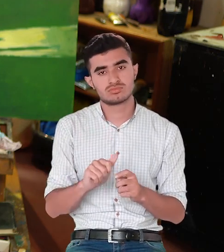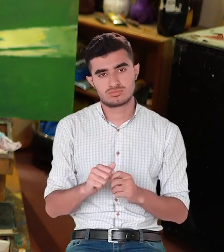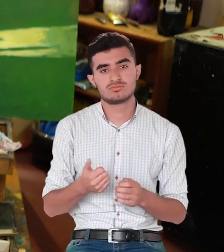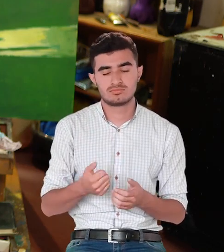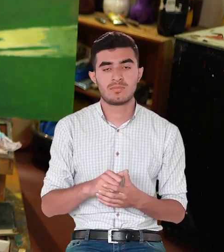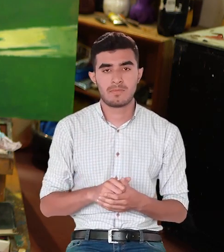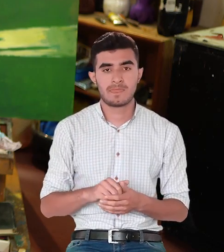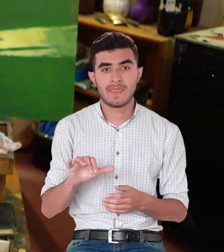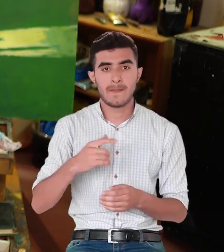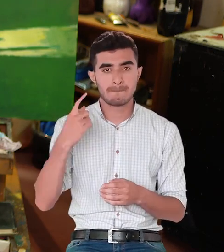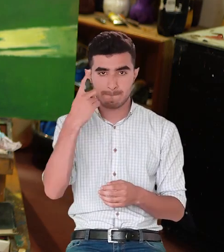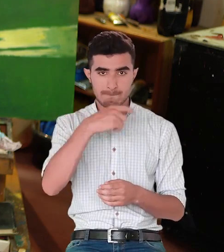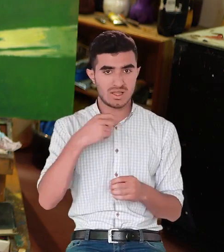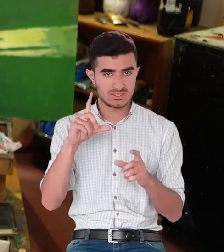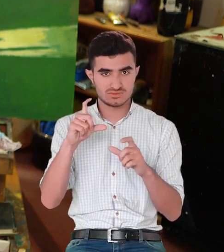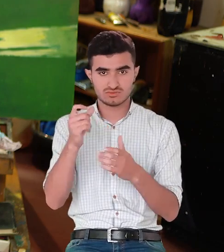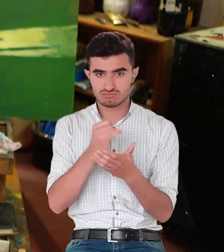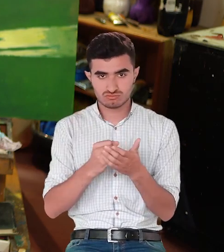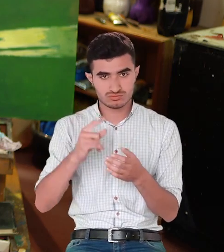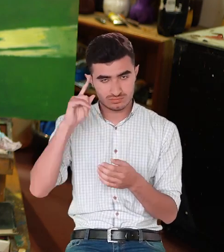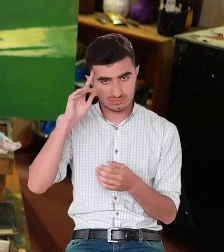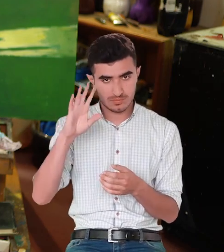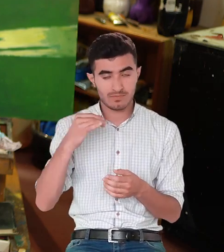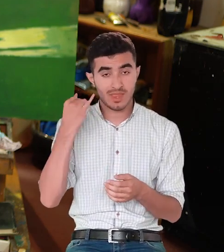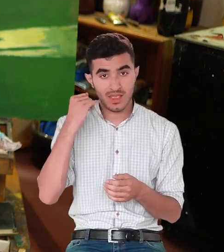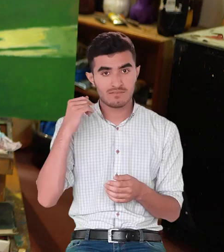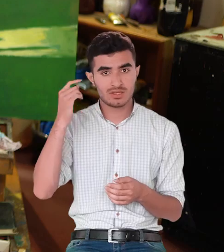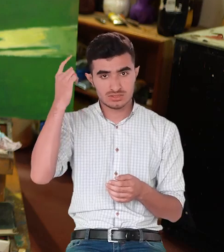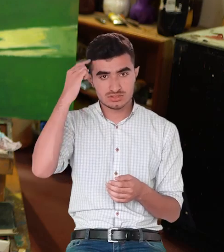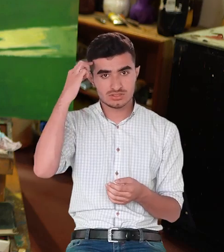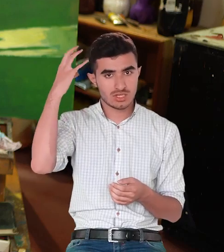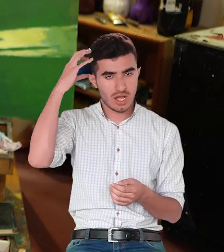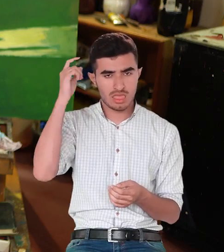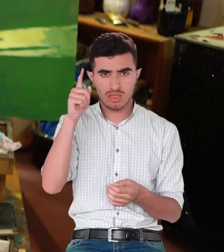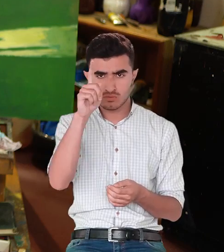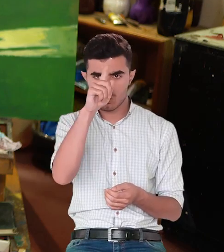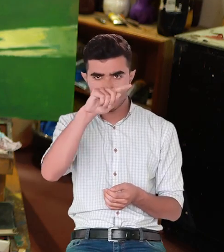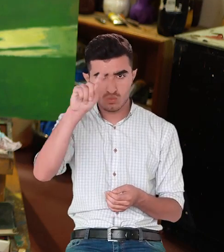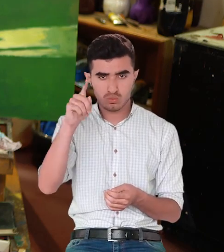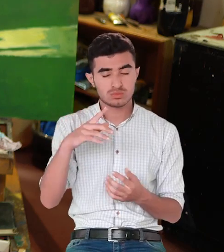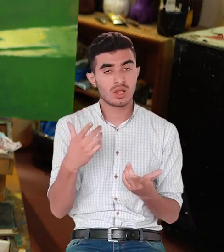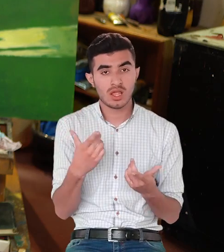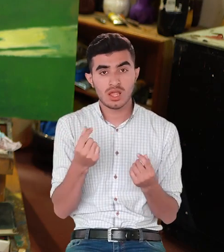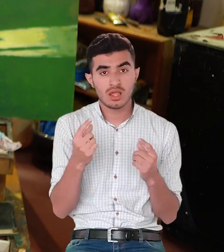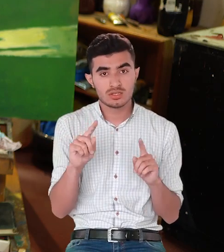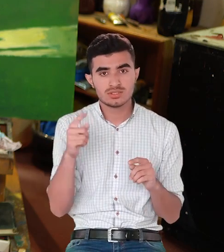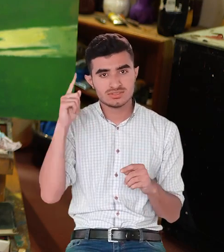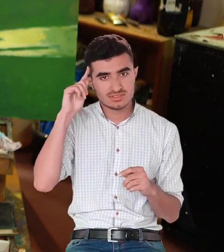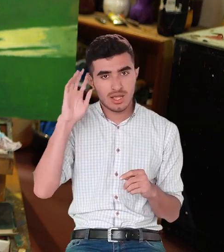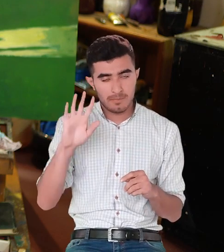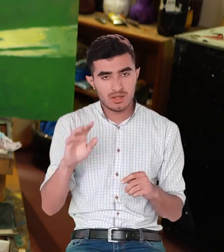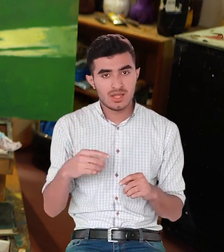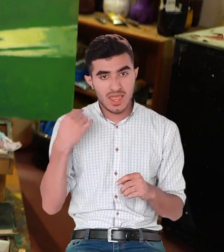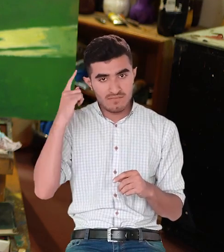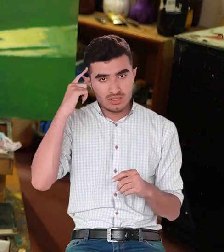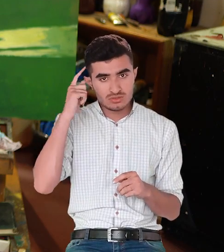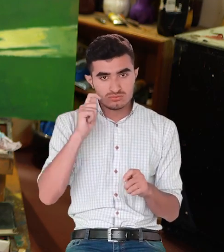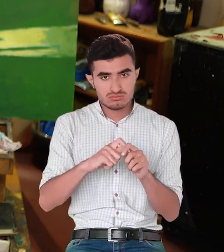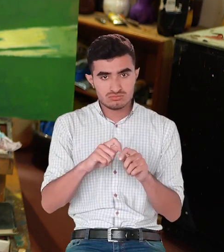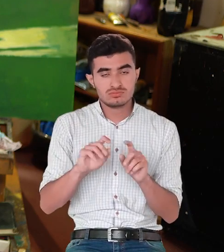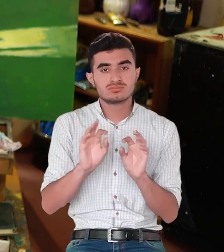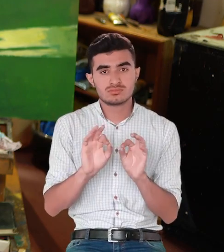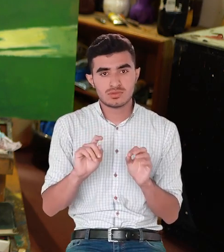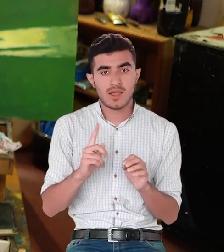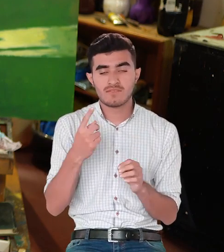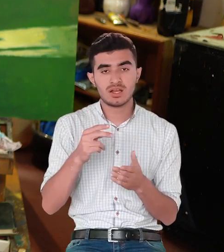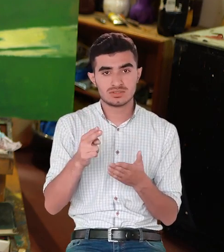ہے, اسکل اگر بنا لے, ہم نے تو بنایا نا مٹی میں بنایا سب سے پہلے. مٹی میں بنانے کے بعد اس کے اندر